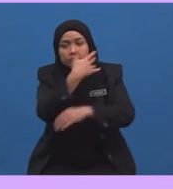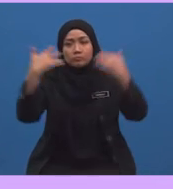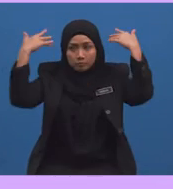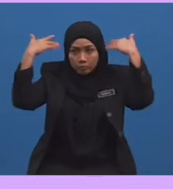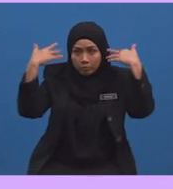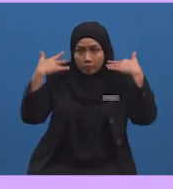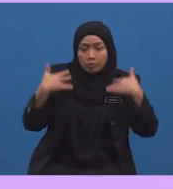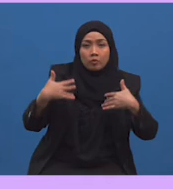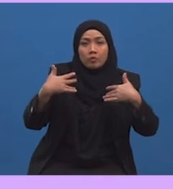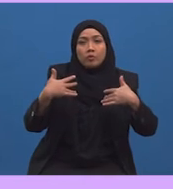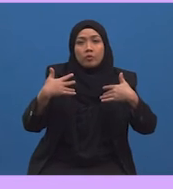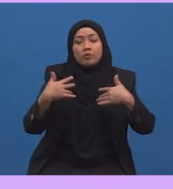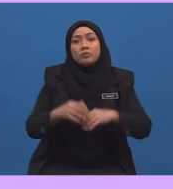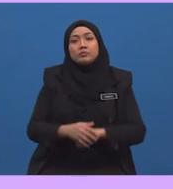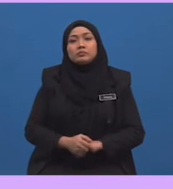urinasi.